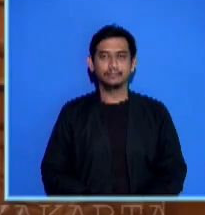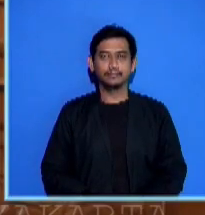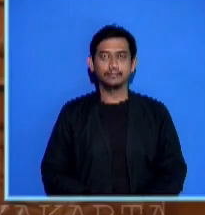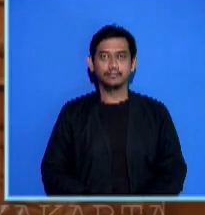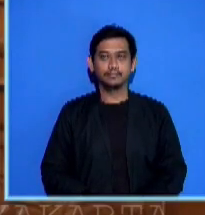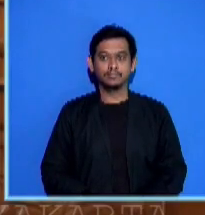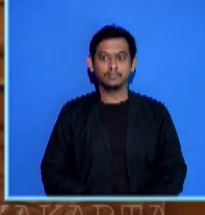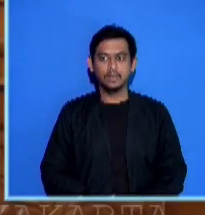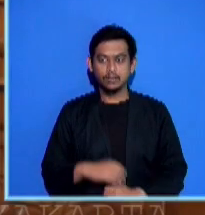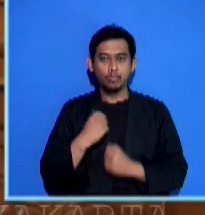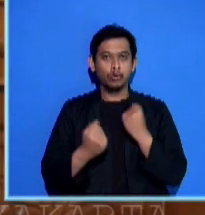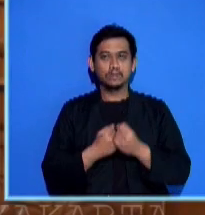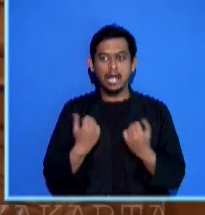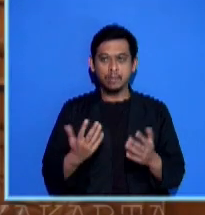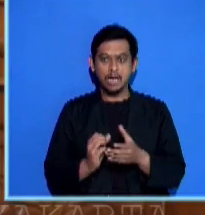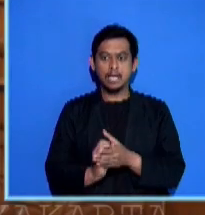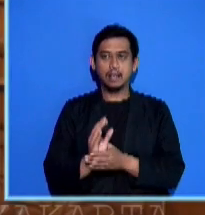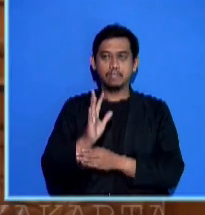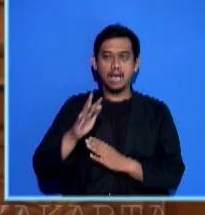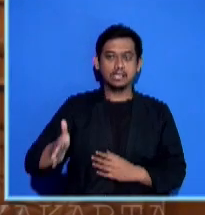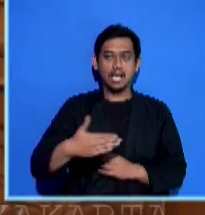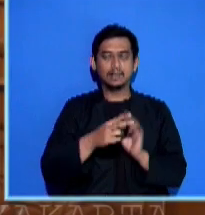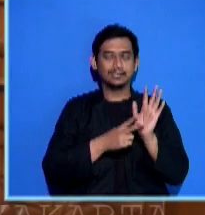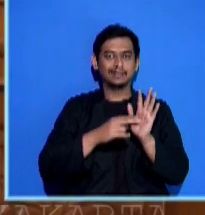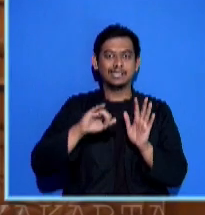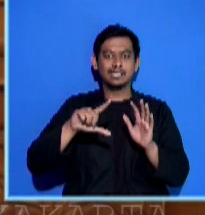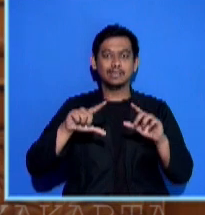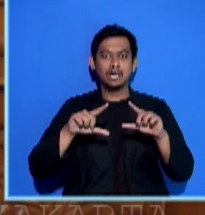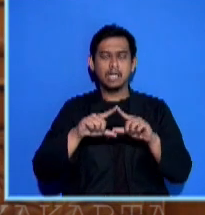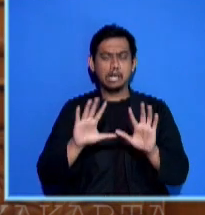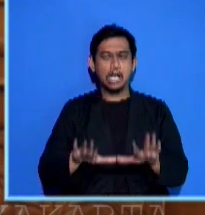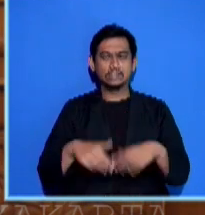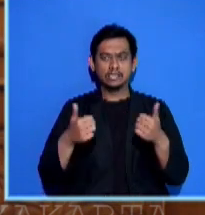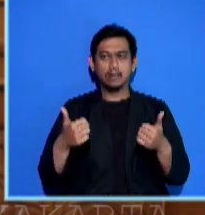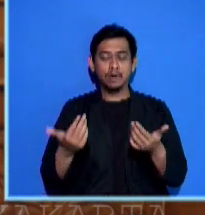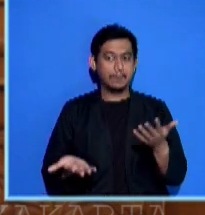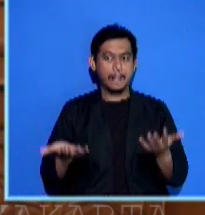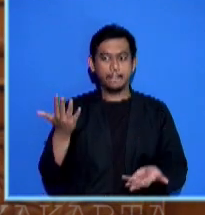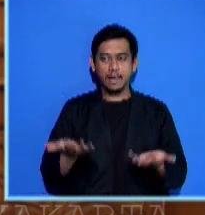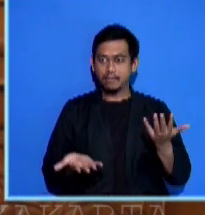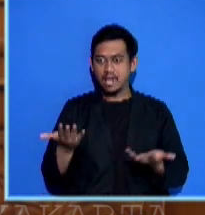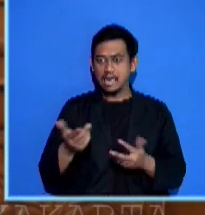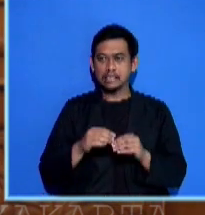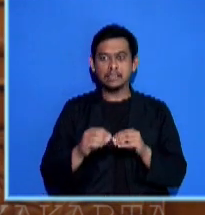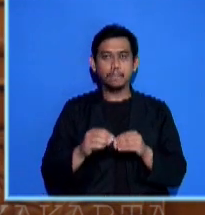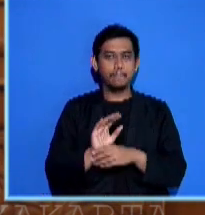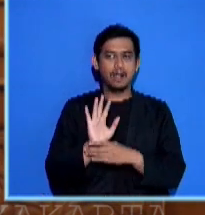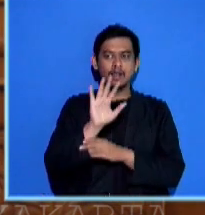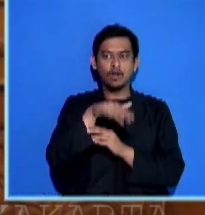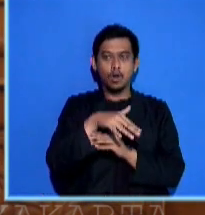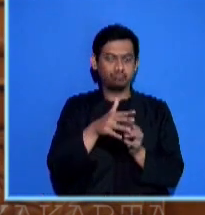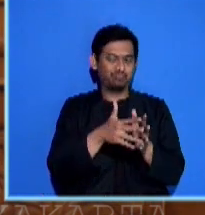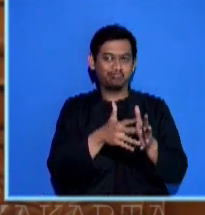pirs usaha budid Ulam Nila asilipun Langkung mikolei kapandingaken kalian Kang nanem